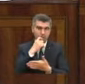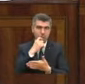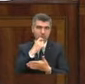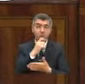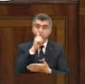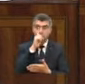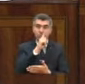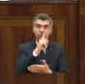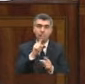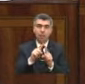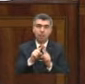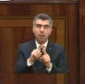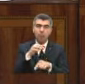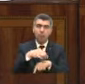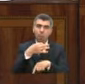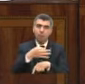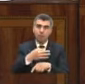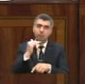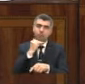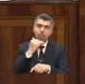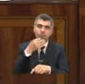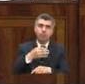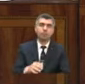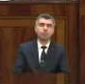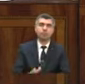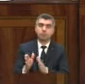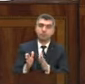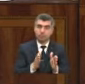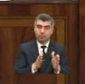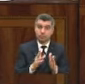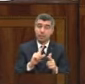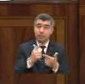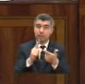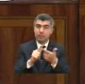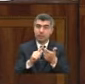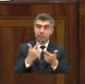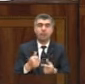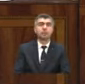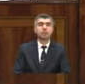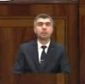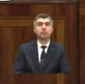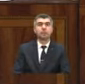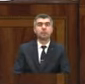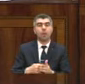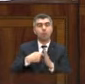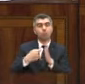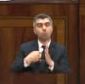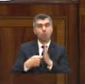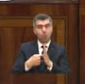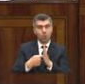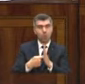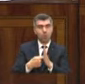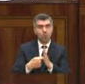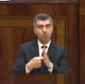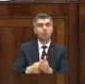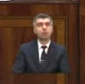أن يكون ذلك سريعا. المسألة الثانية وهو فيما يتعلق بهذا المشروع، هذا هو